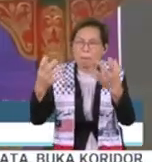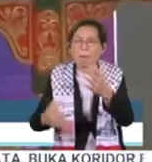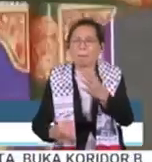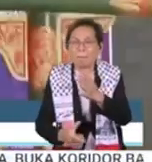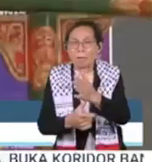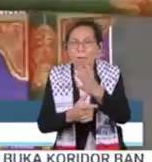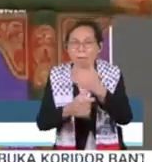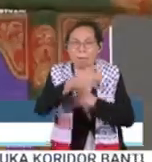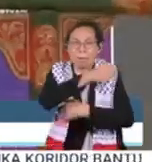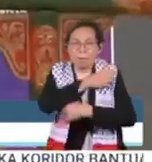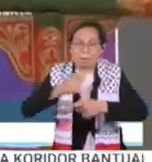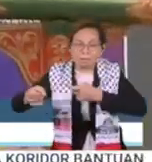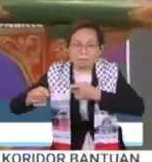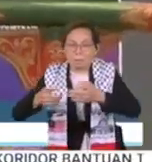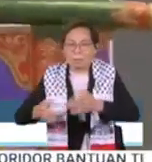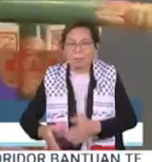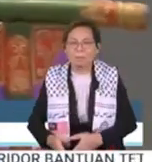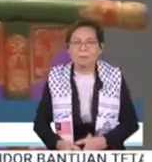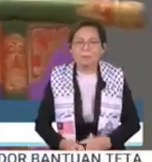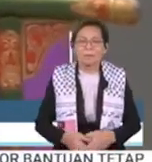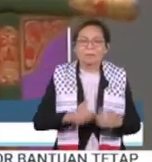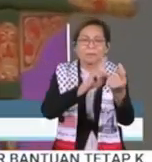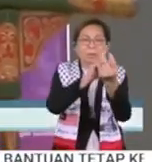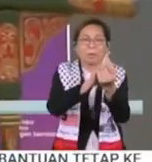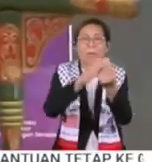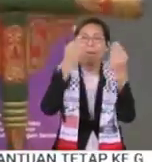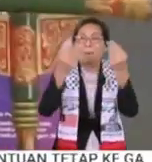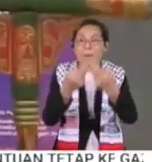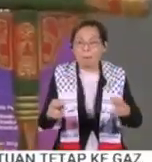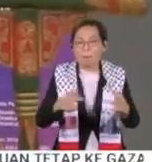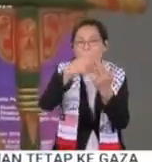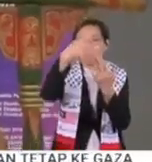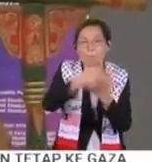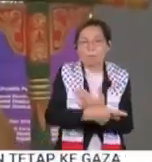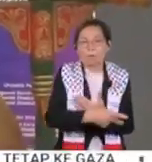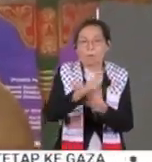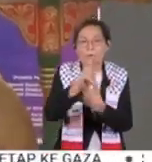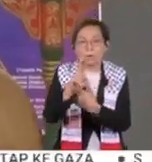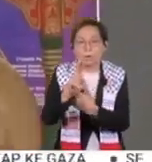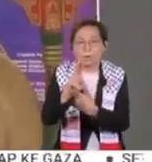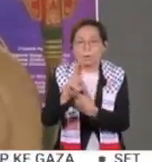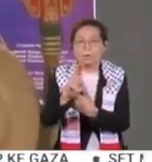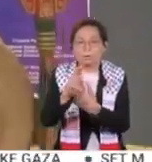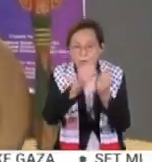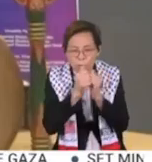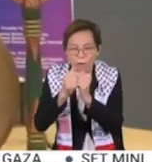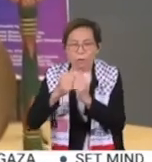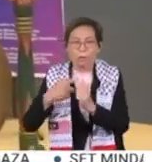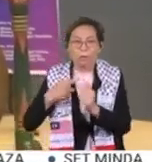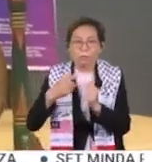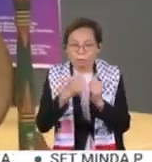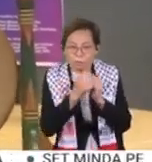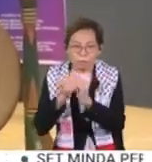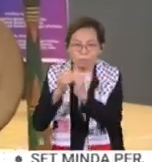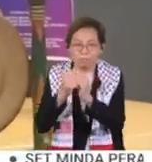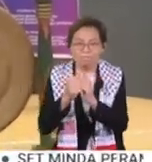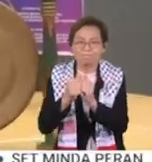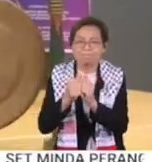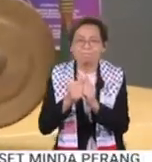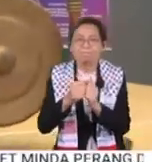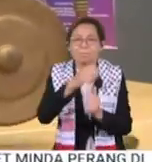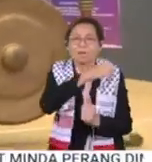tadbir. Beliau ditemui pada majlis perasmian program United We Stand, skim perkhidmatan penolong pegawai tadbir Zon